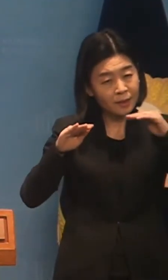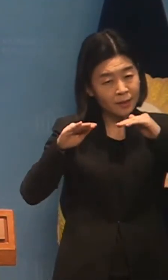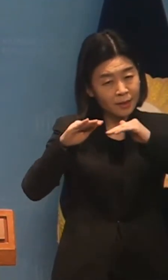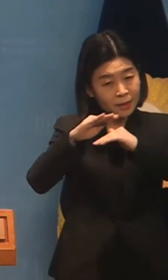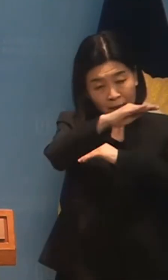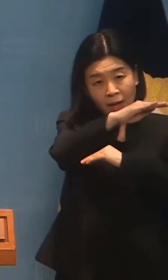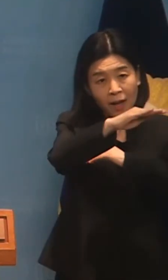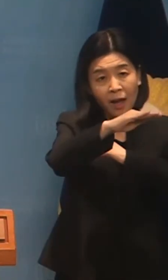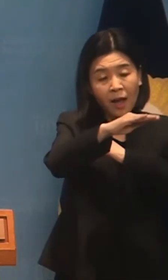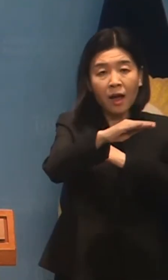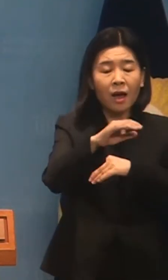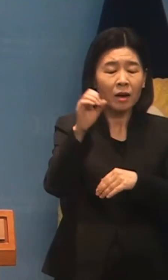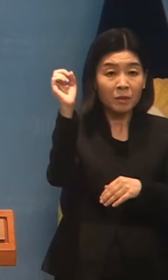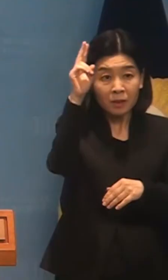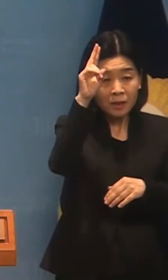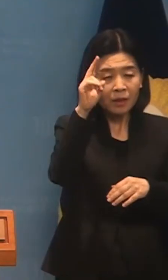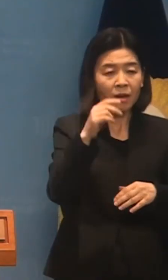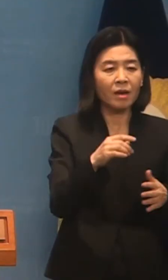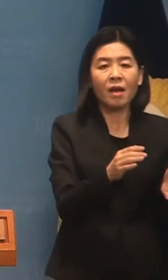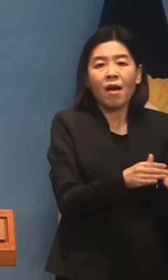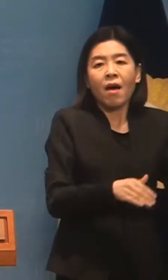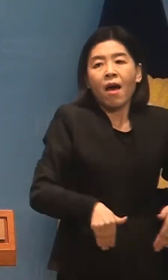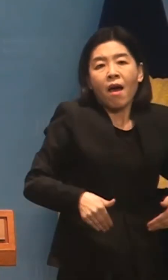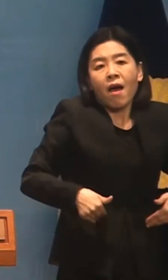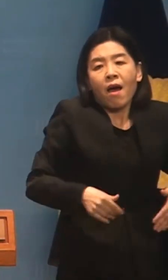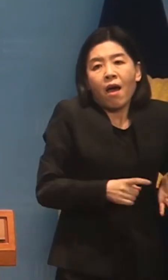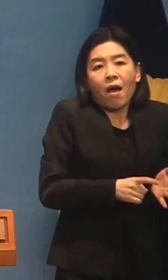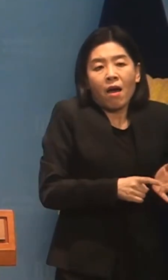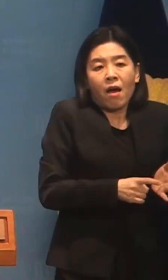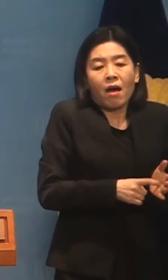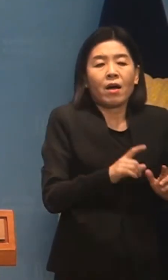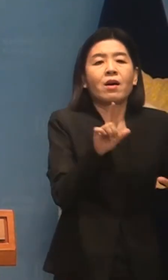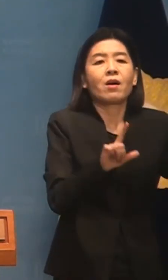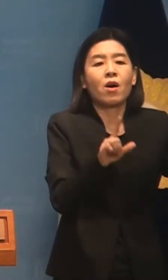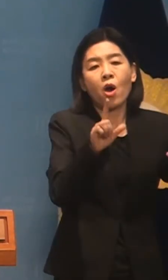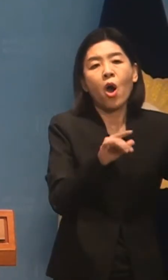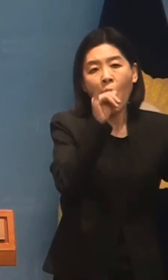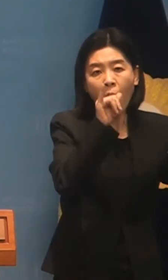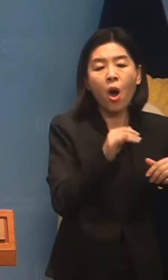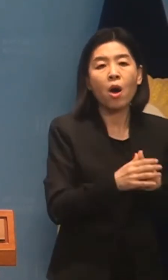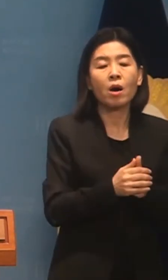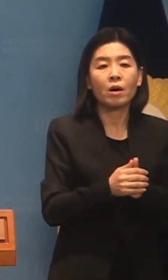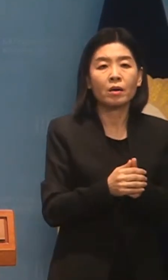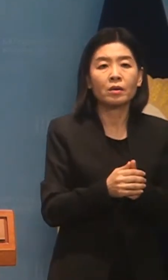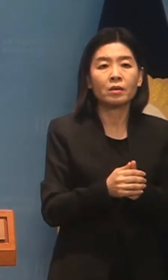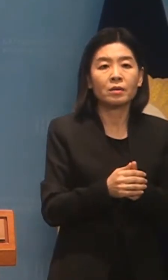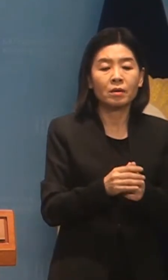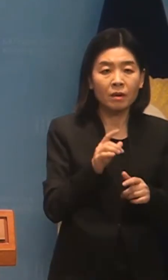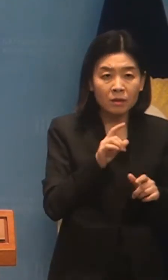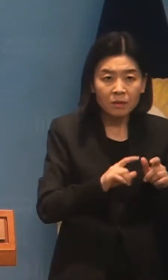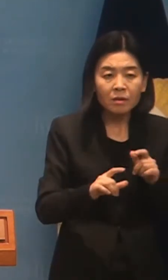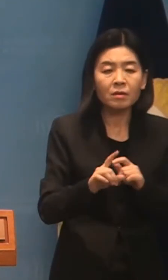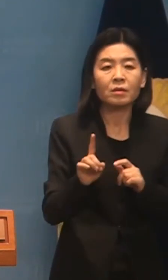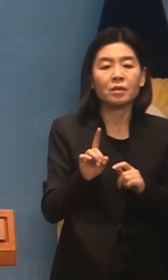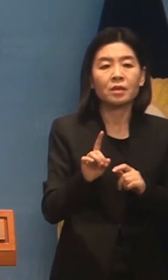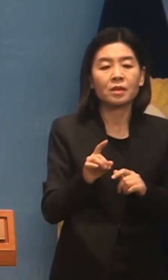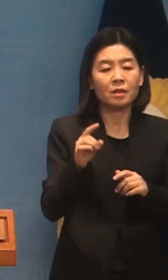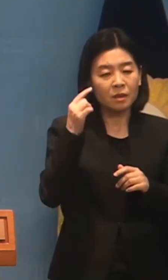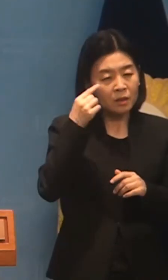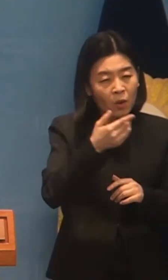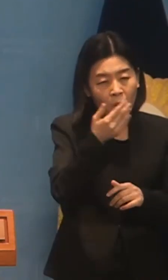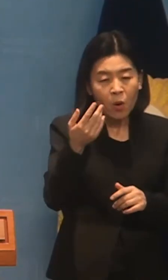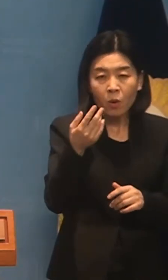실질적으로 갑자기 급해진 태양을 보여주고 있습니다. 그래서 한마디로